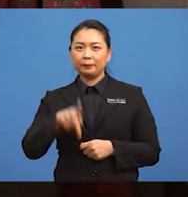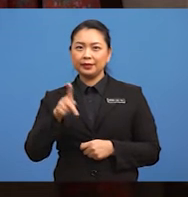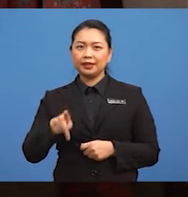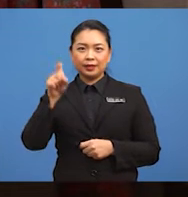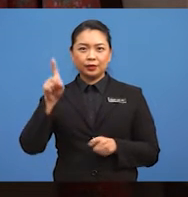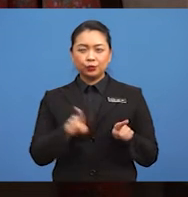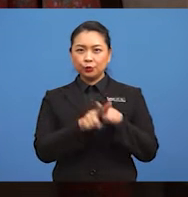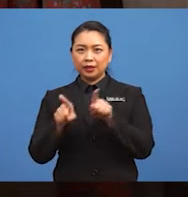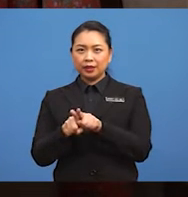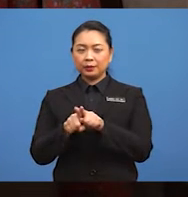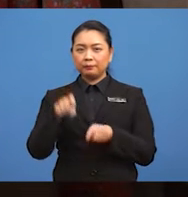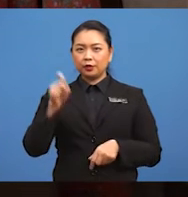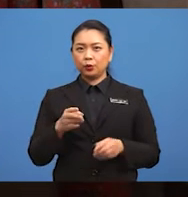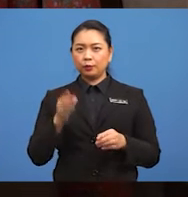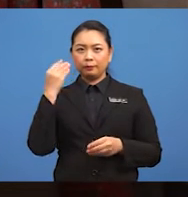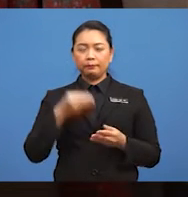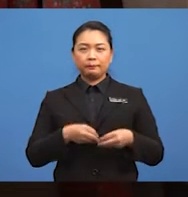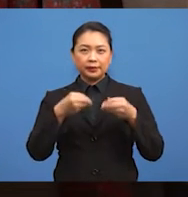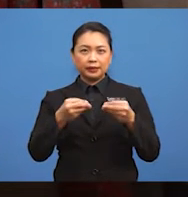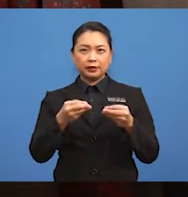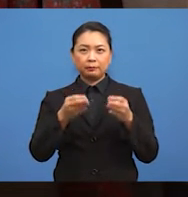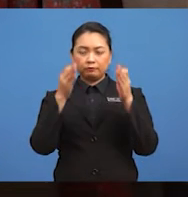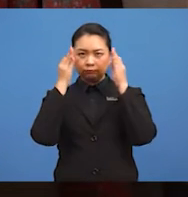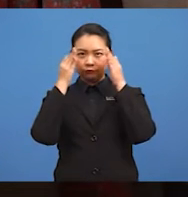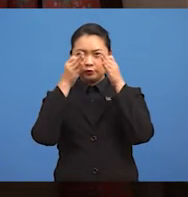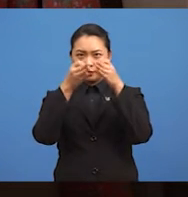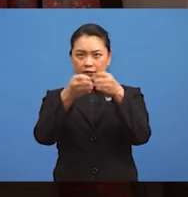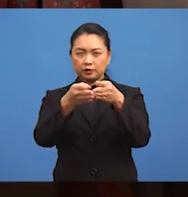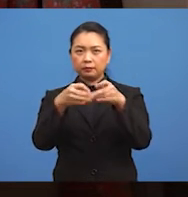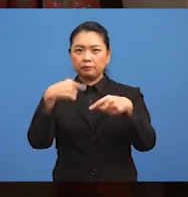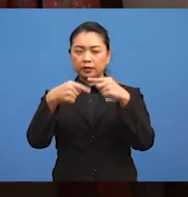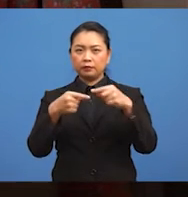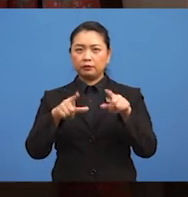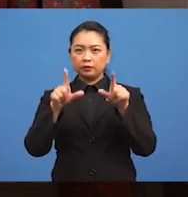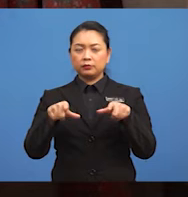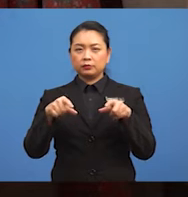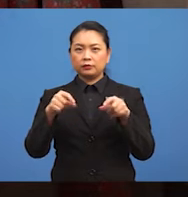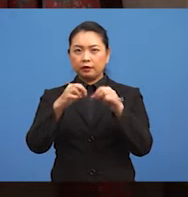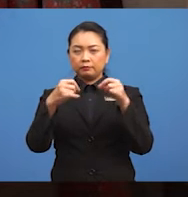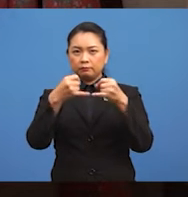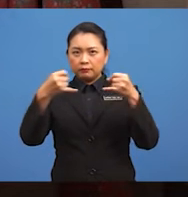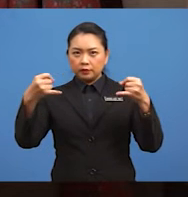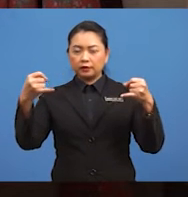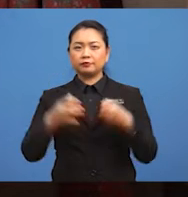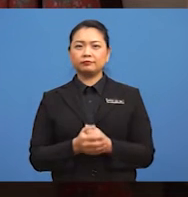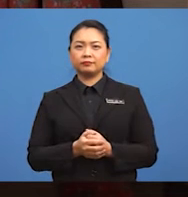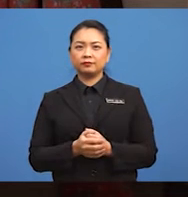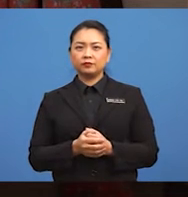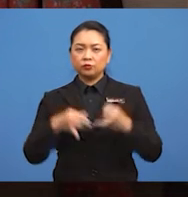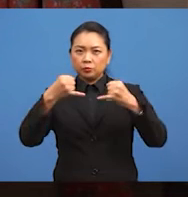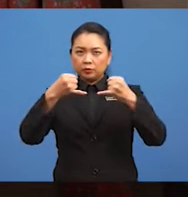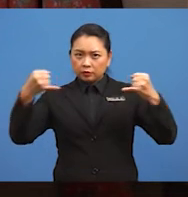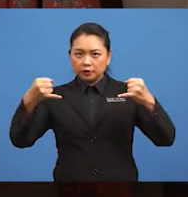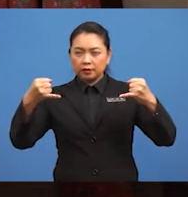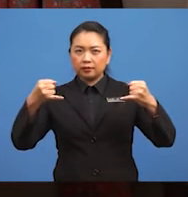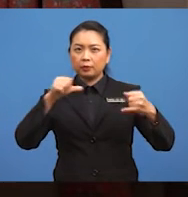perlu beri perhatian semasa mengisi benang pada gelendung mesin. Pastikan benang tersebut tegang dan tidak